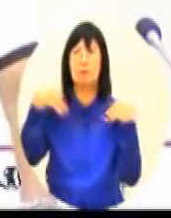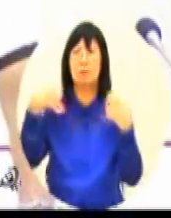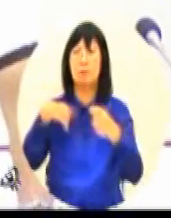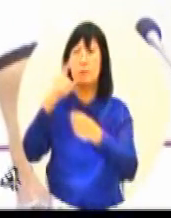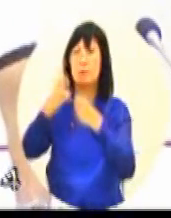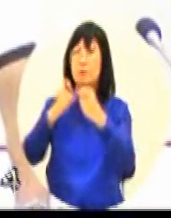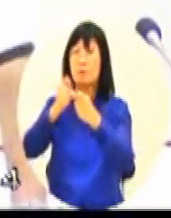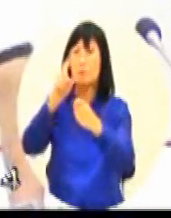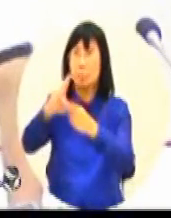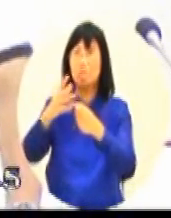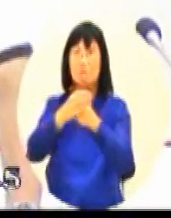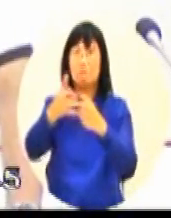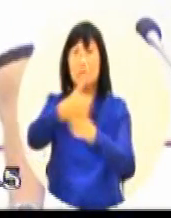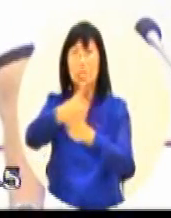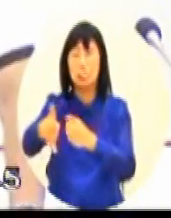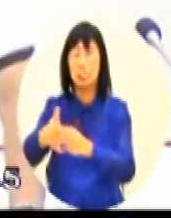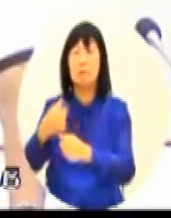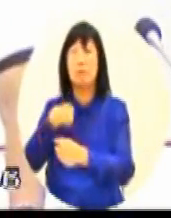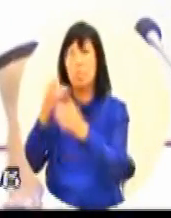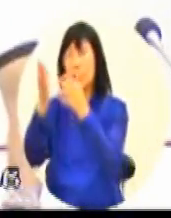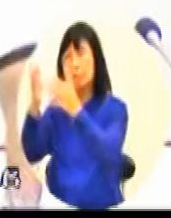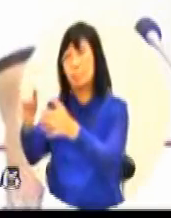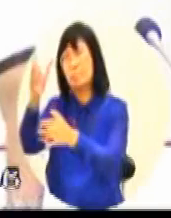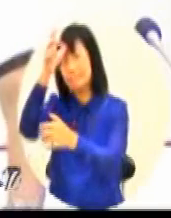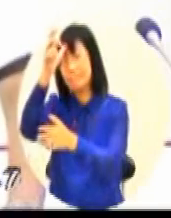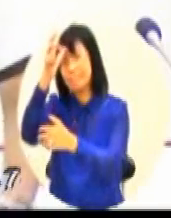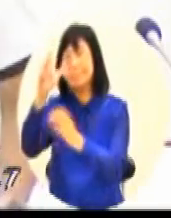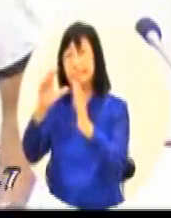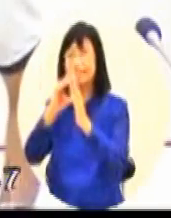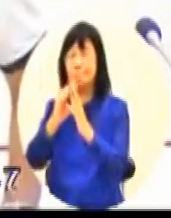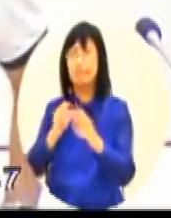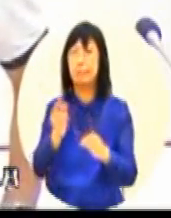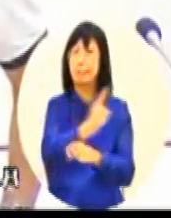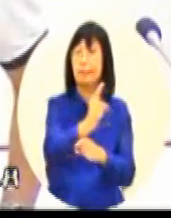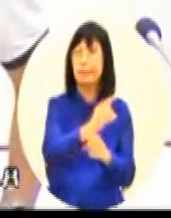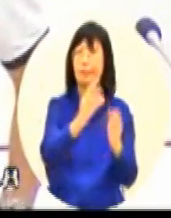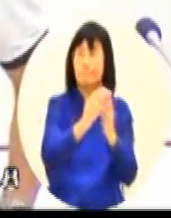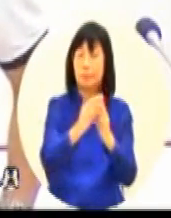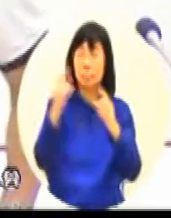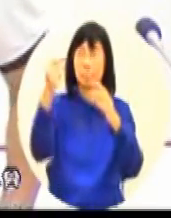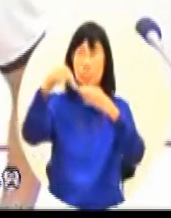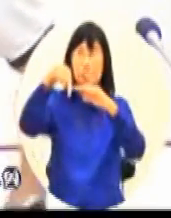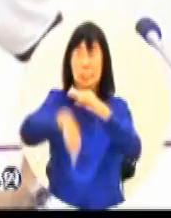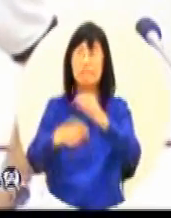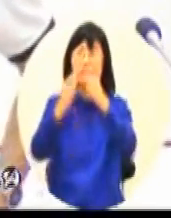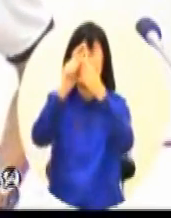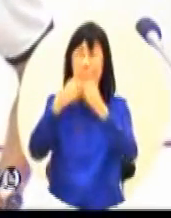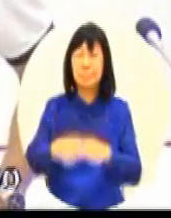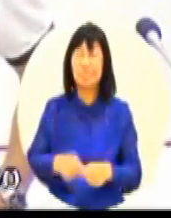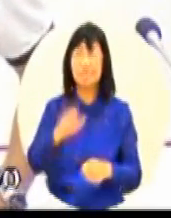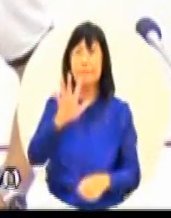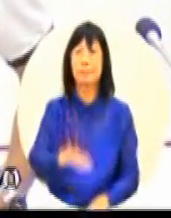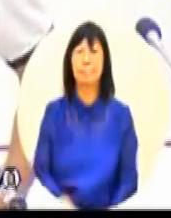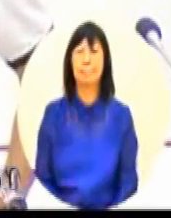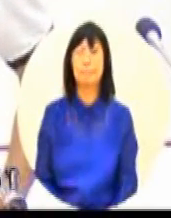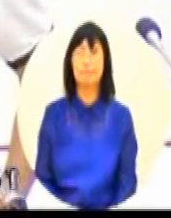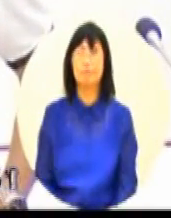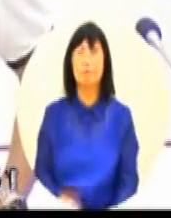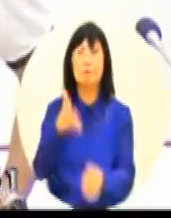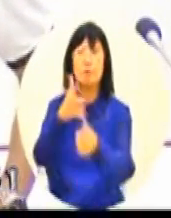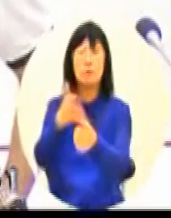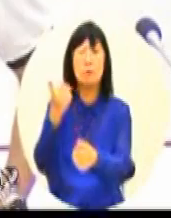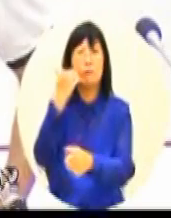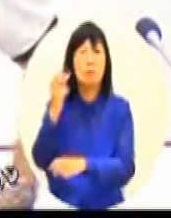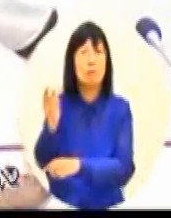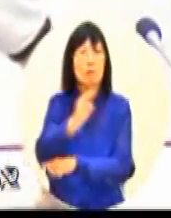的保安委员，我对警察局、对消防局，我有深入在探讨。来，消防员啊，任务繁忙，